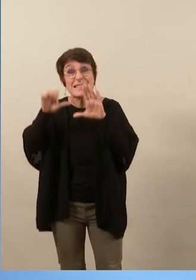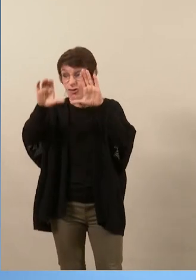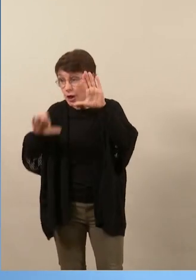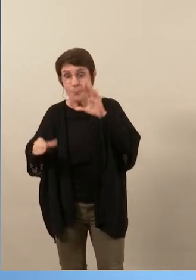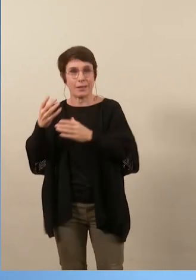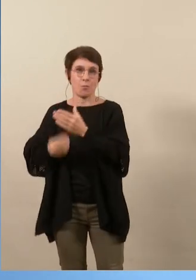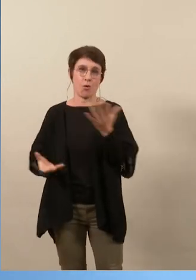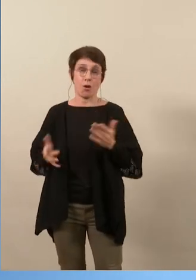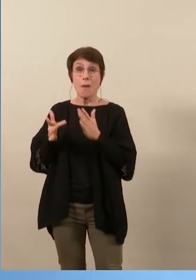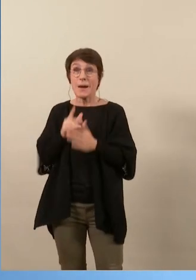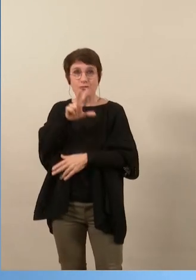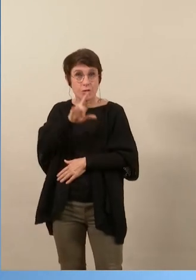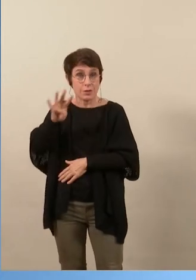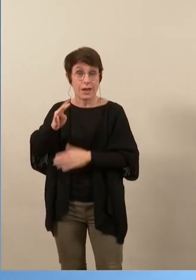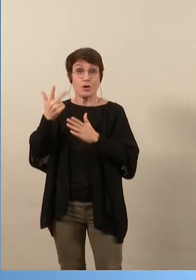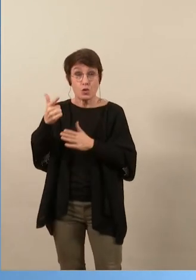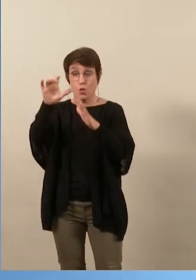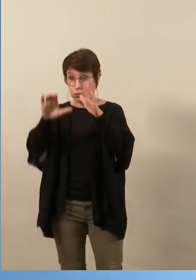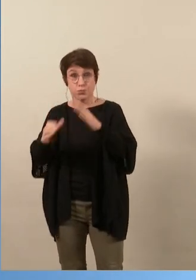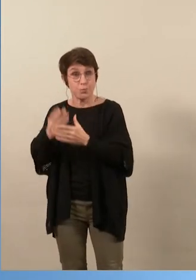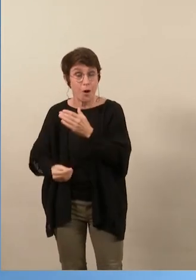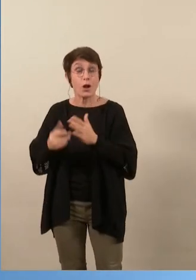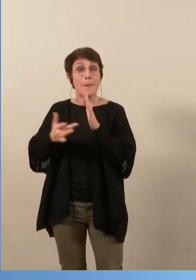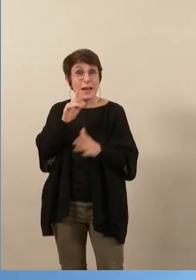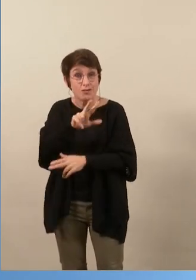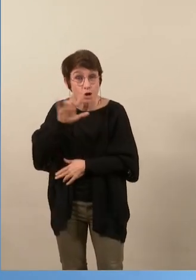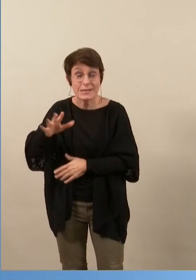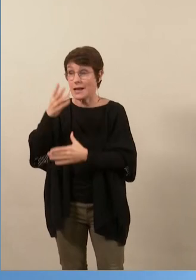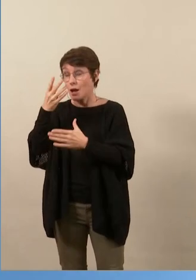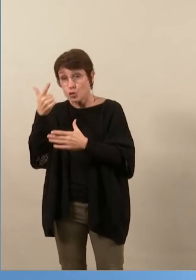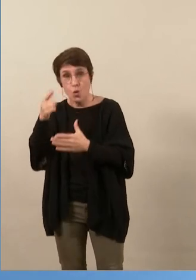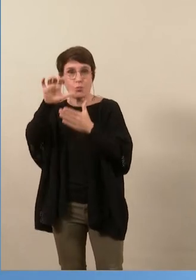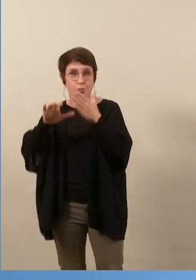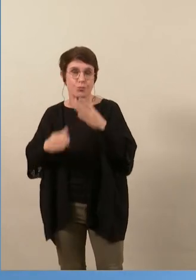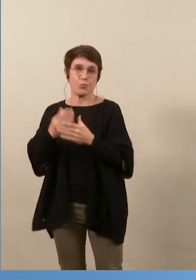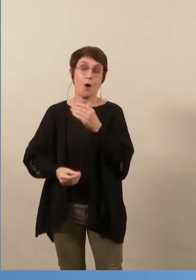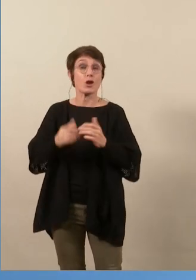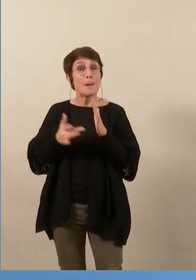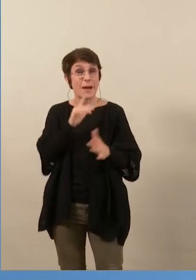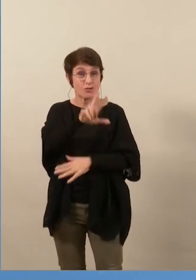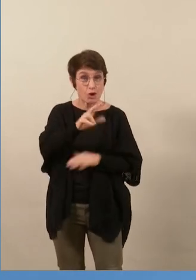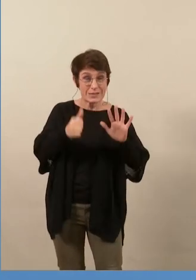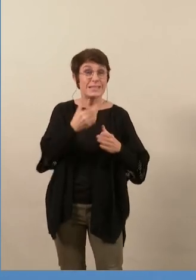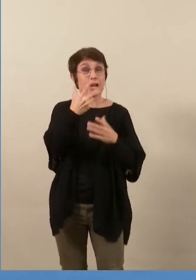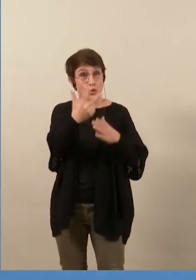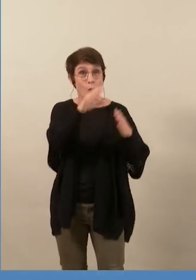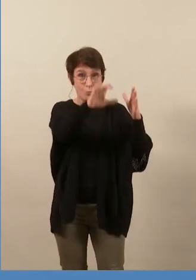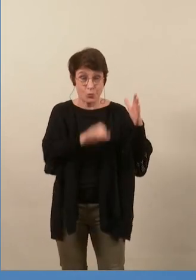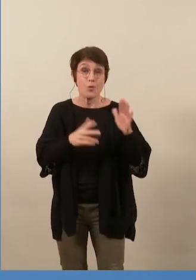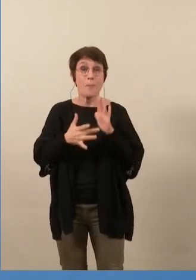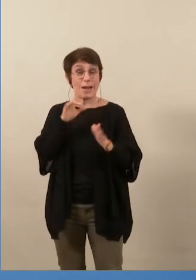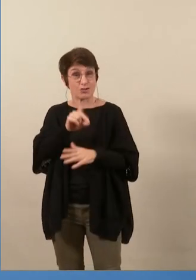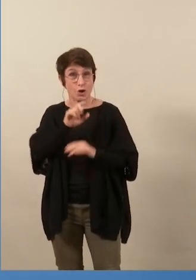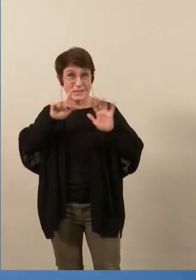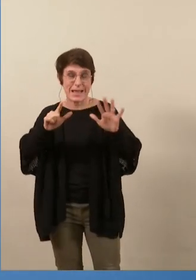insér page 34 de chapitres insérés page 35 de chapitres insérés page 36 TR chapitres insérés page 37 un